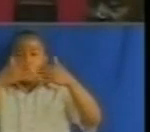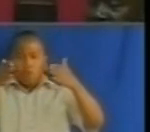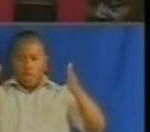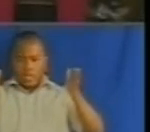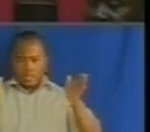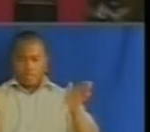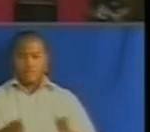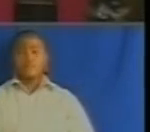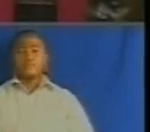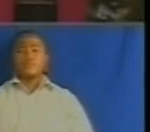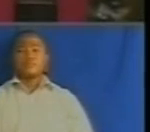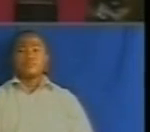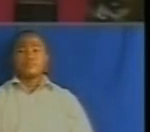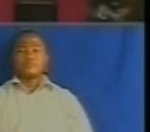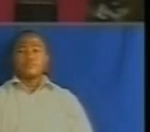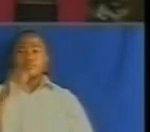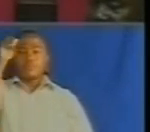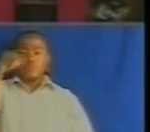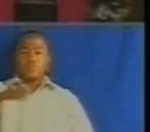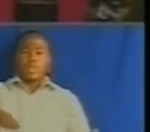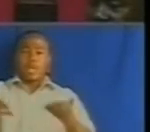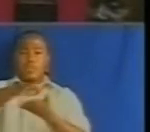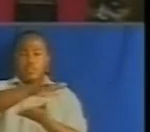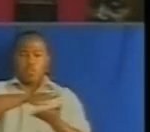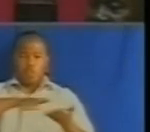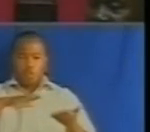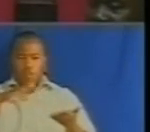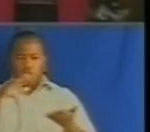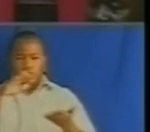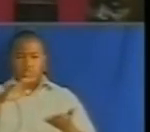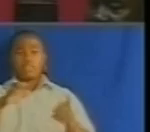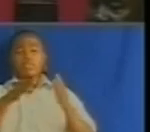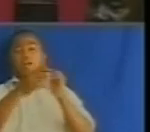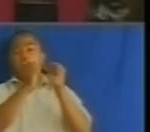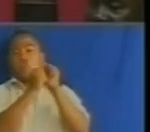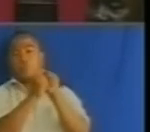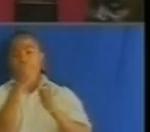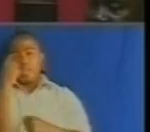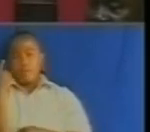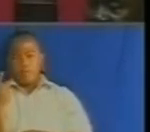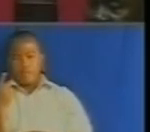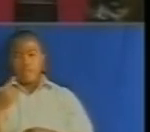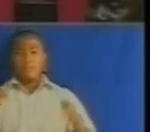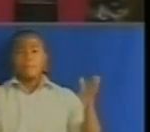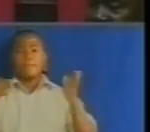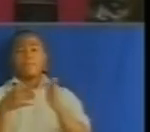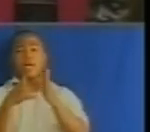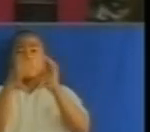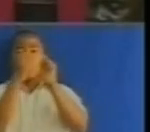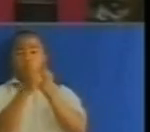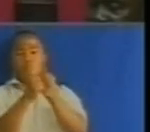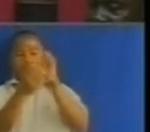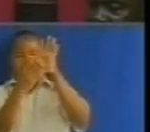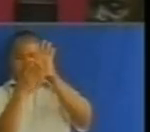kwa sura zote zinazoanzia 11 hadi 19,